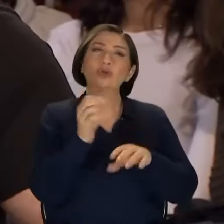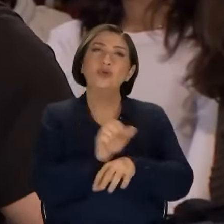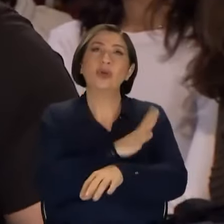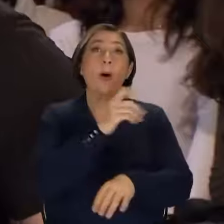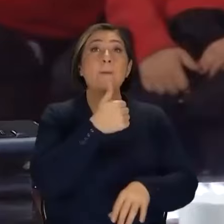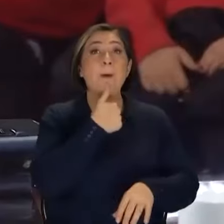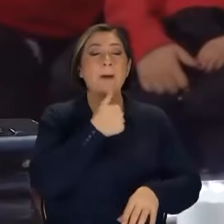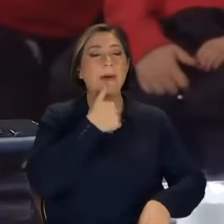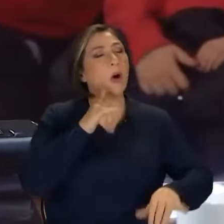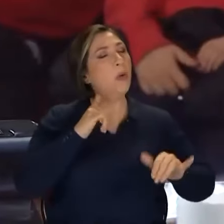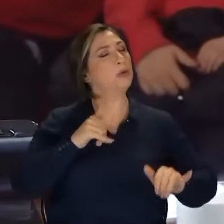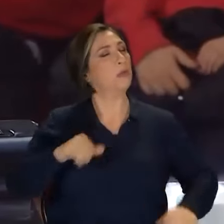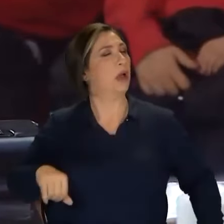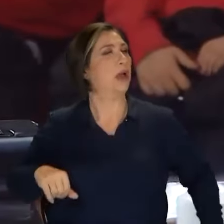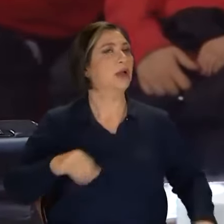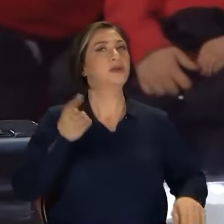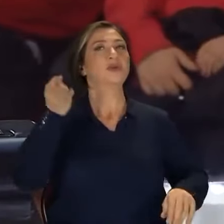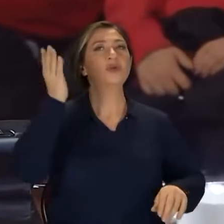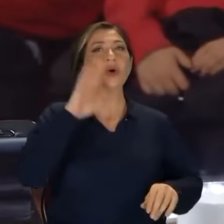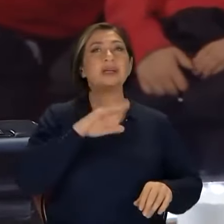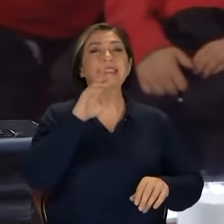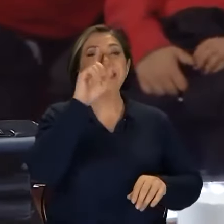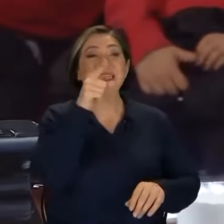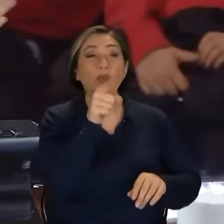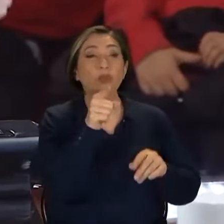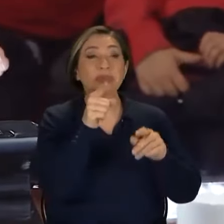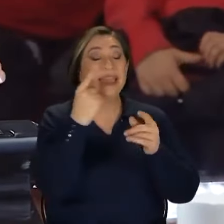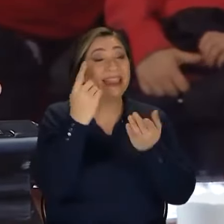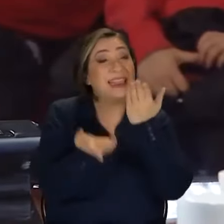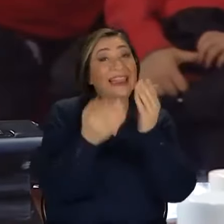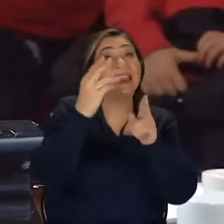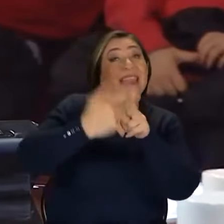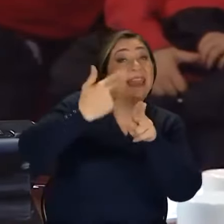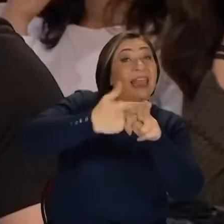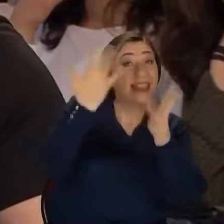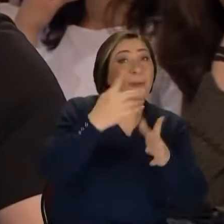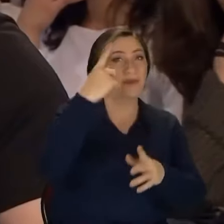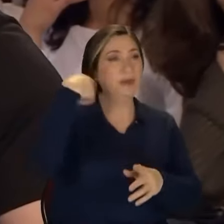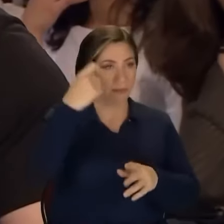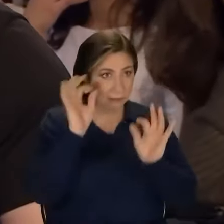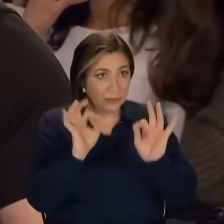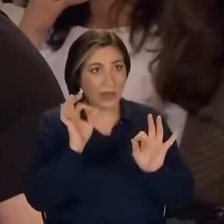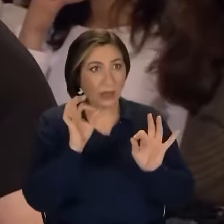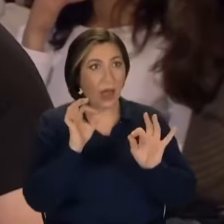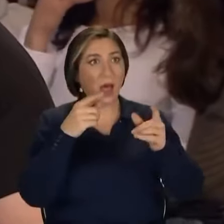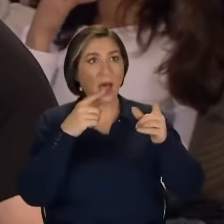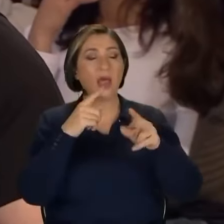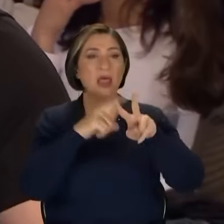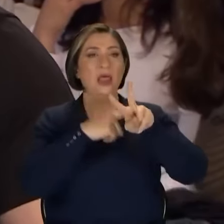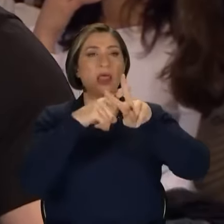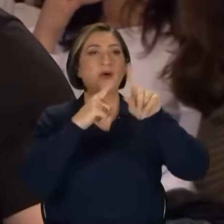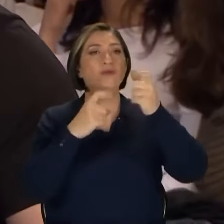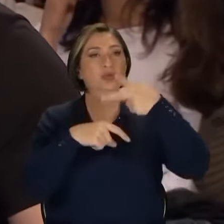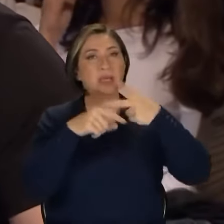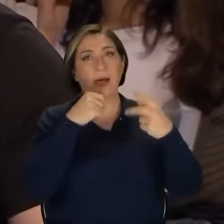maası baba baba oyunculuk yapıp da ondan sonra sadece bununla sınandığın bir film doğru doğru yani Yavuz abiye